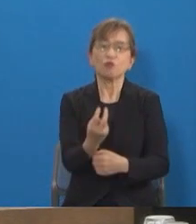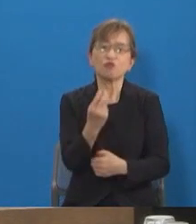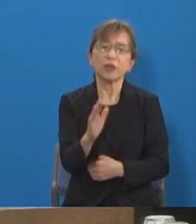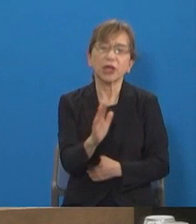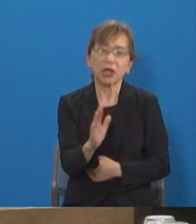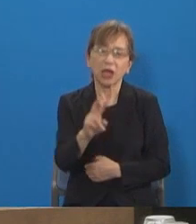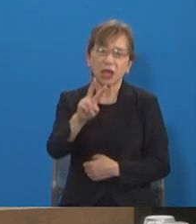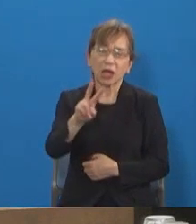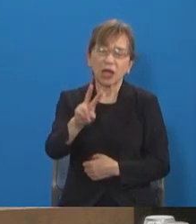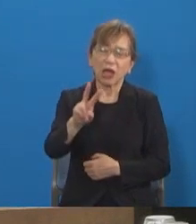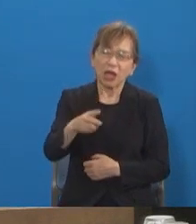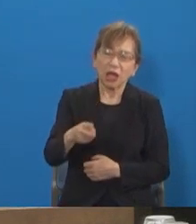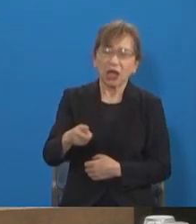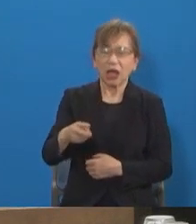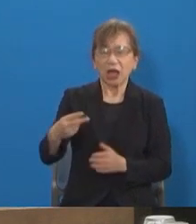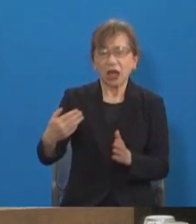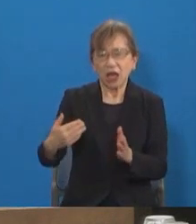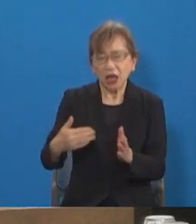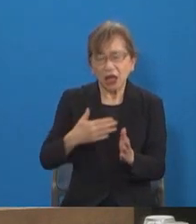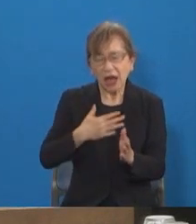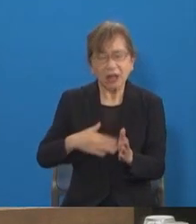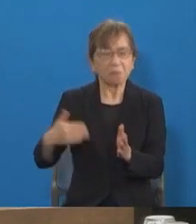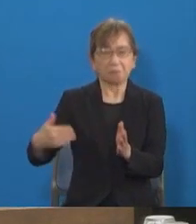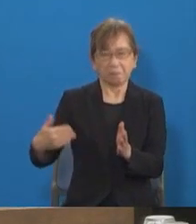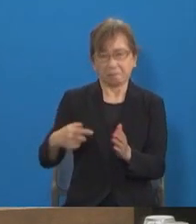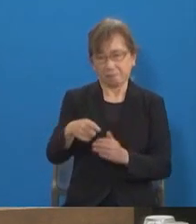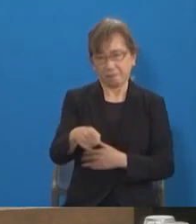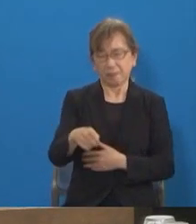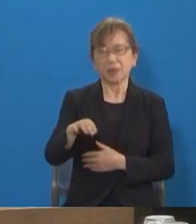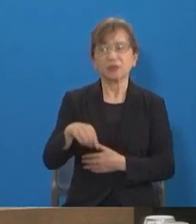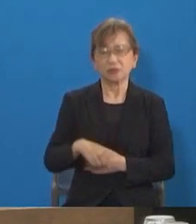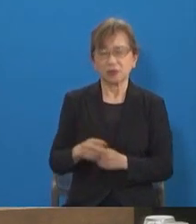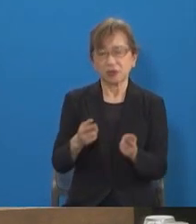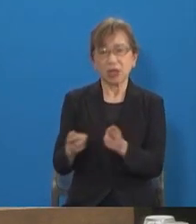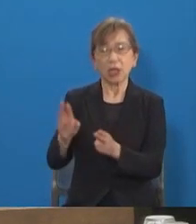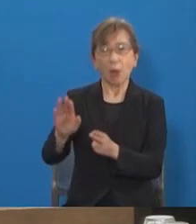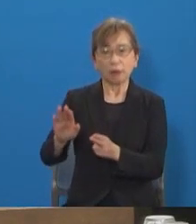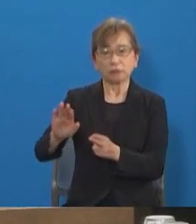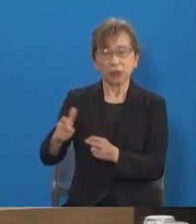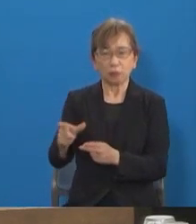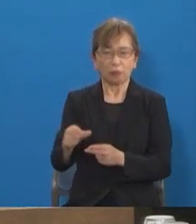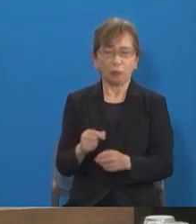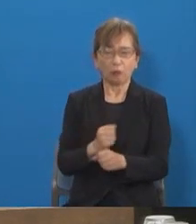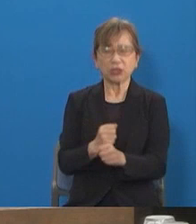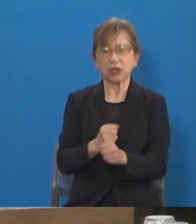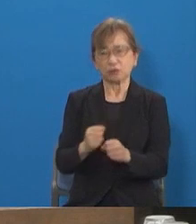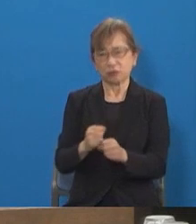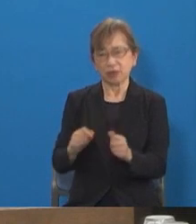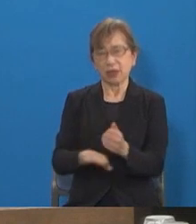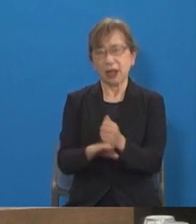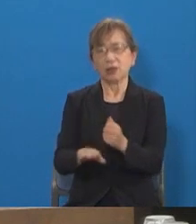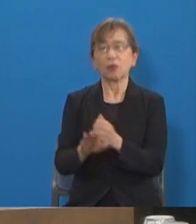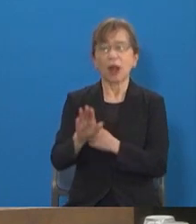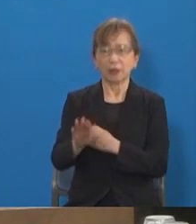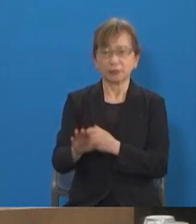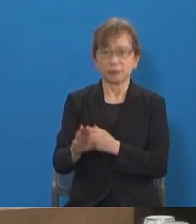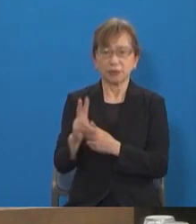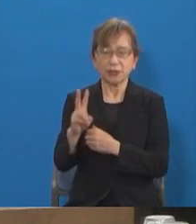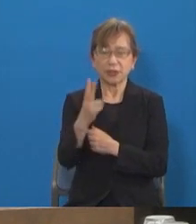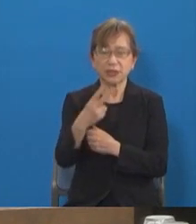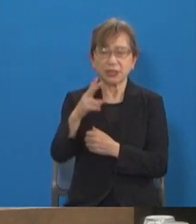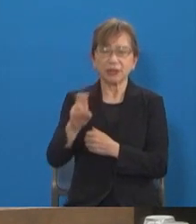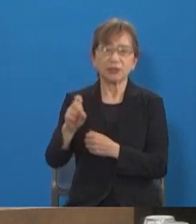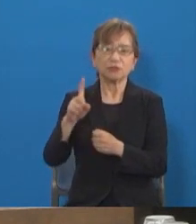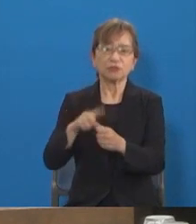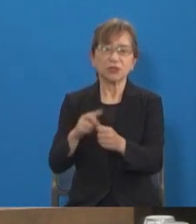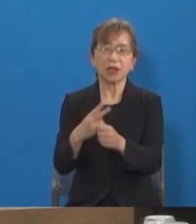理解などを理由に、制度があっても利用しづらい職場環境があり、2021年度の男性